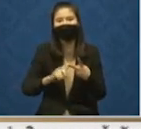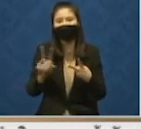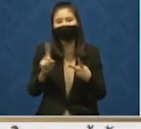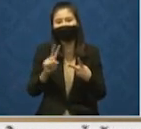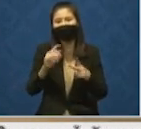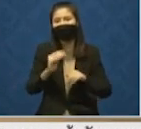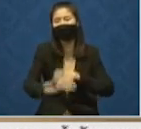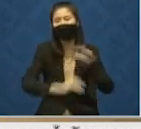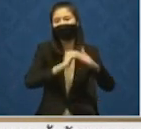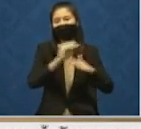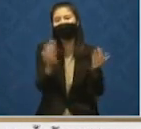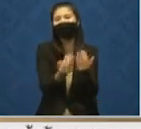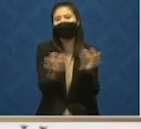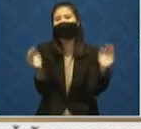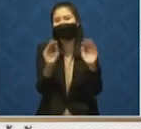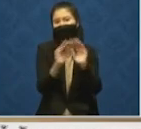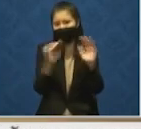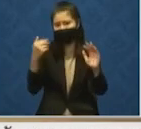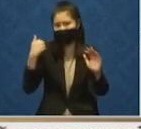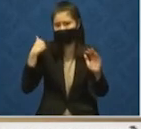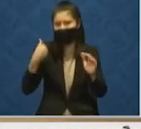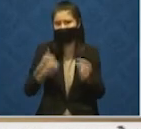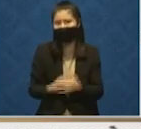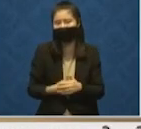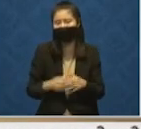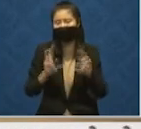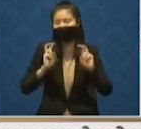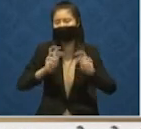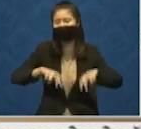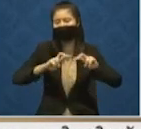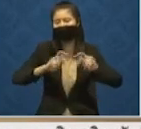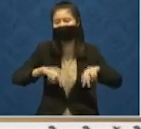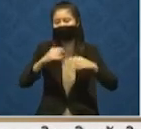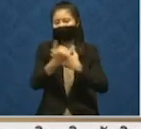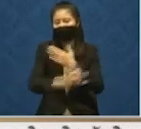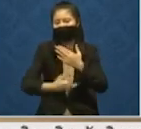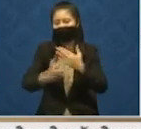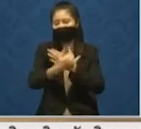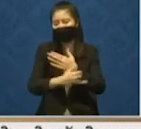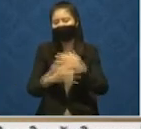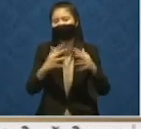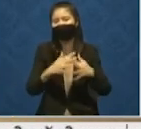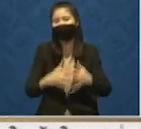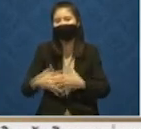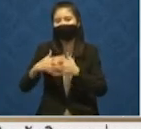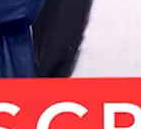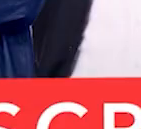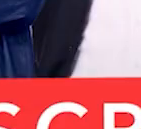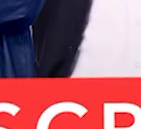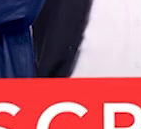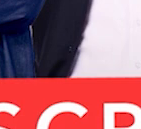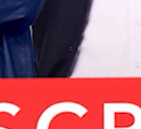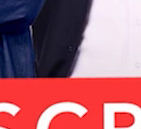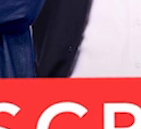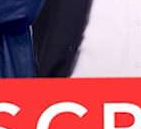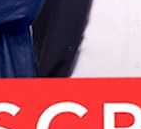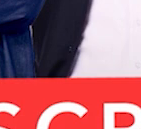ทราบข้อเท็จจริงที่ครบถ้วนหันมาใช้เวลาเสนอนโยบายที่เป็นประโยชน์กับประชาชนจะดีกว่านะคะ